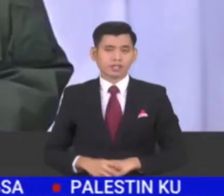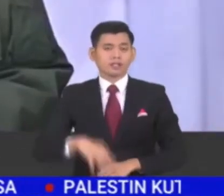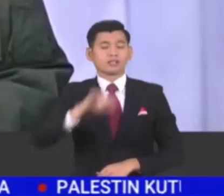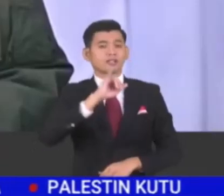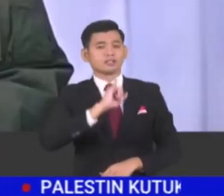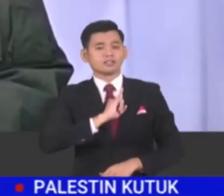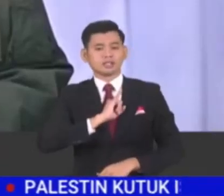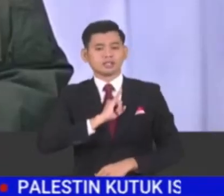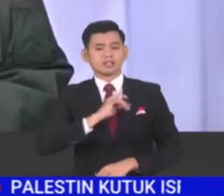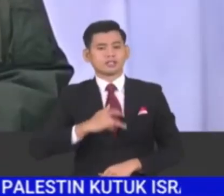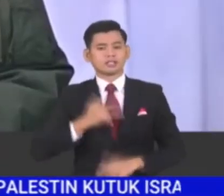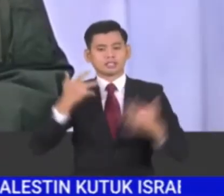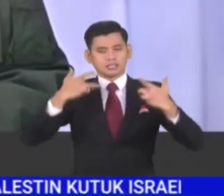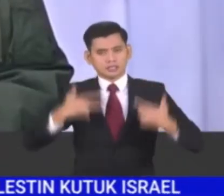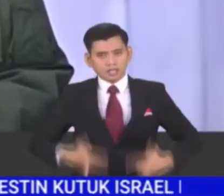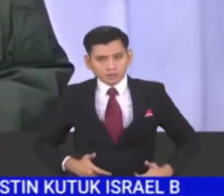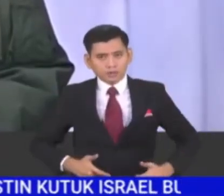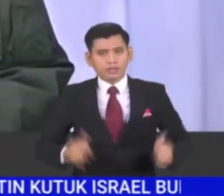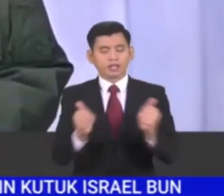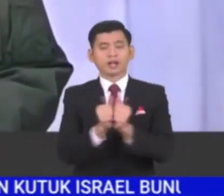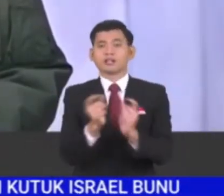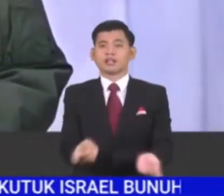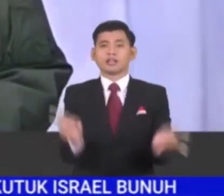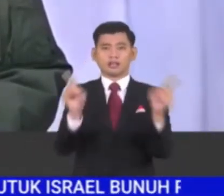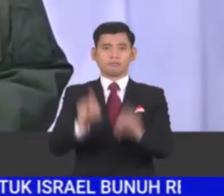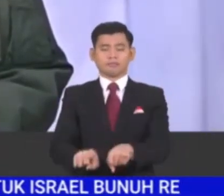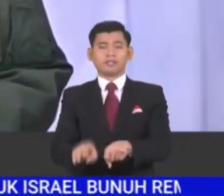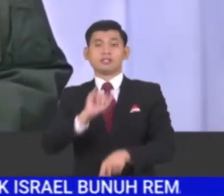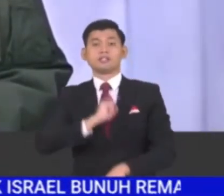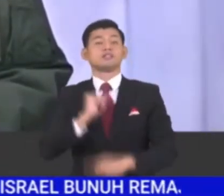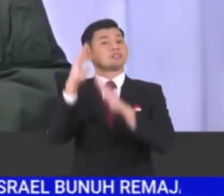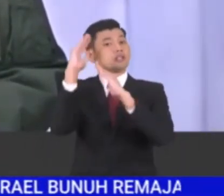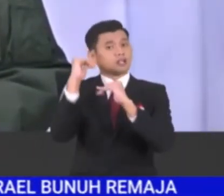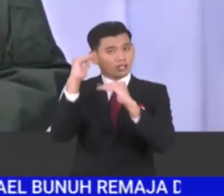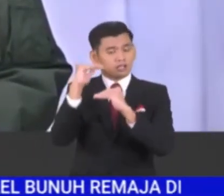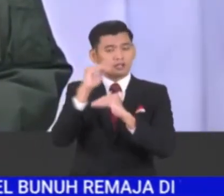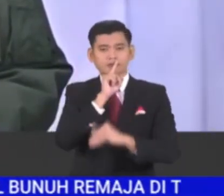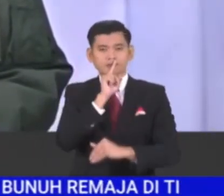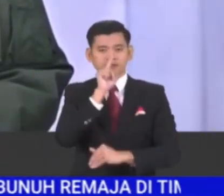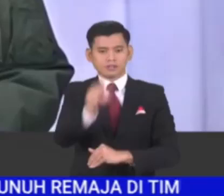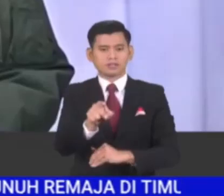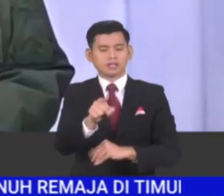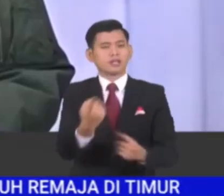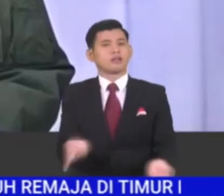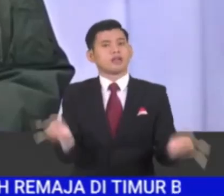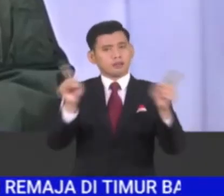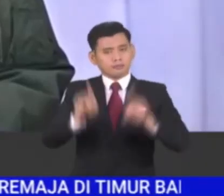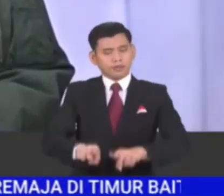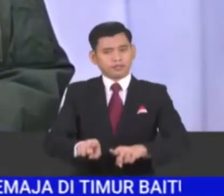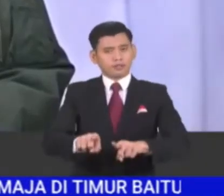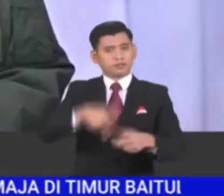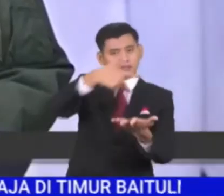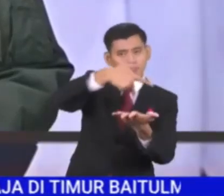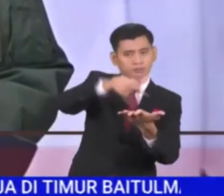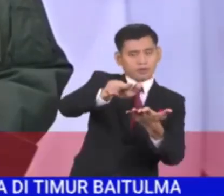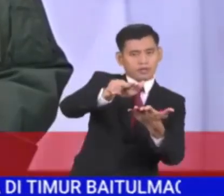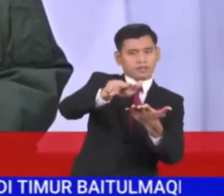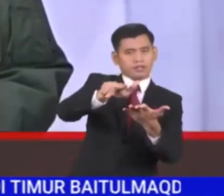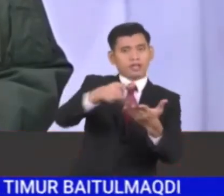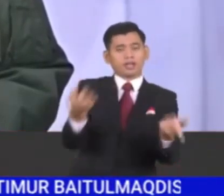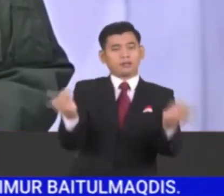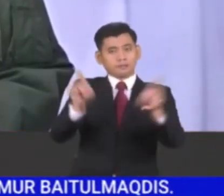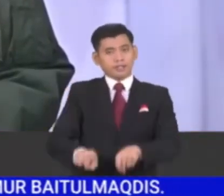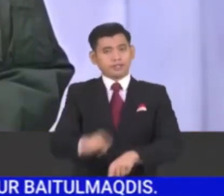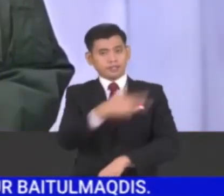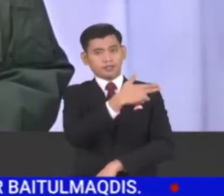saya menyesalkan terjadinya tragedi ini dan saya berharap ini adalah tragedi terakhir sepak bola di tanah